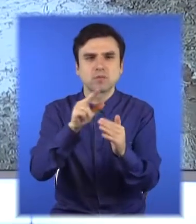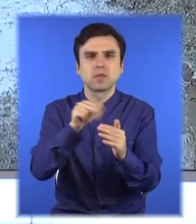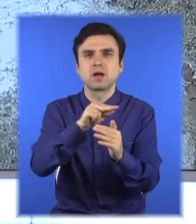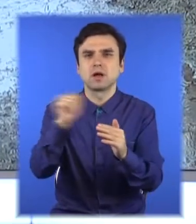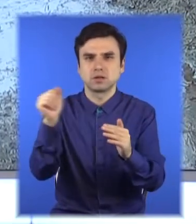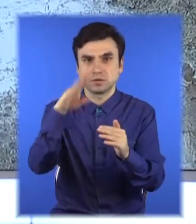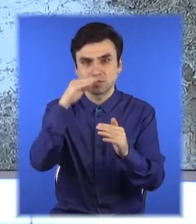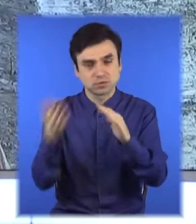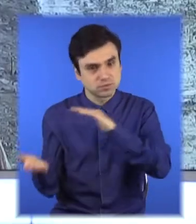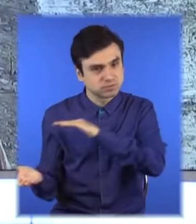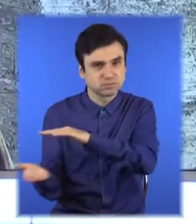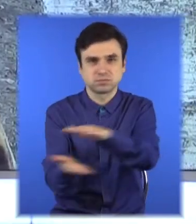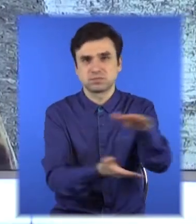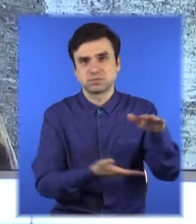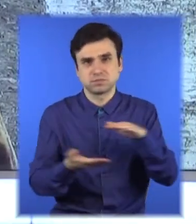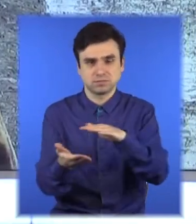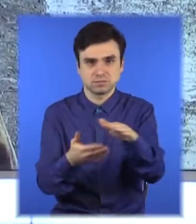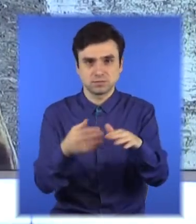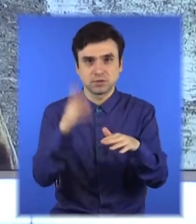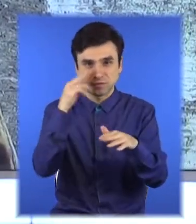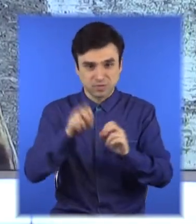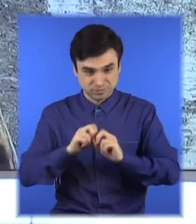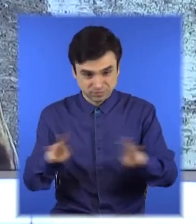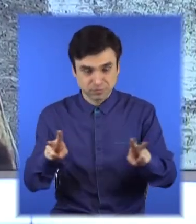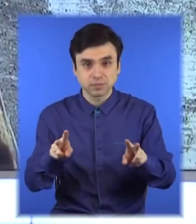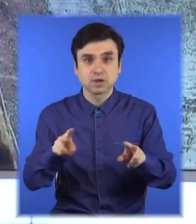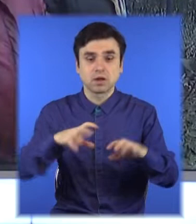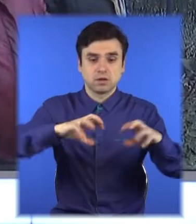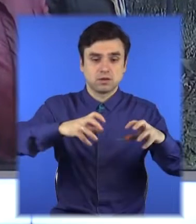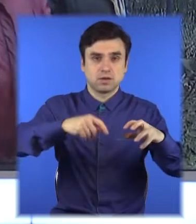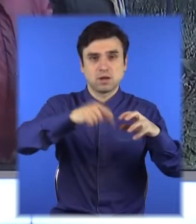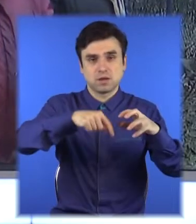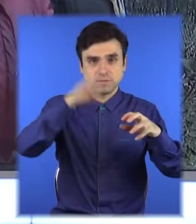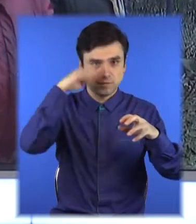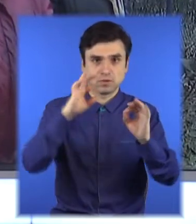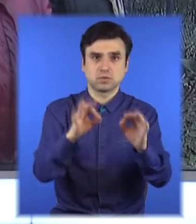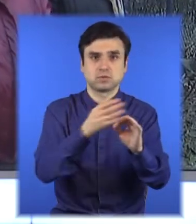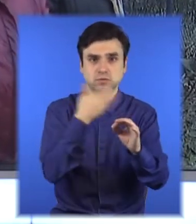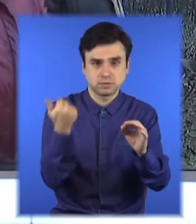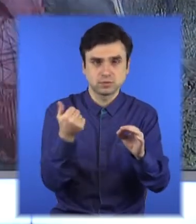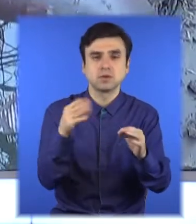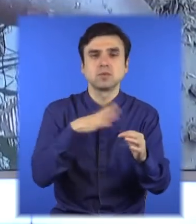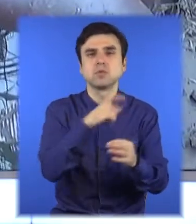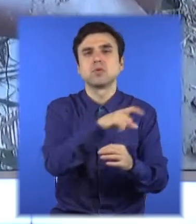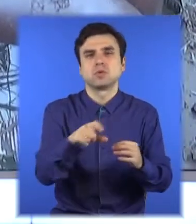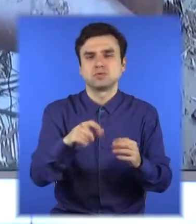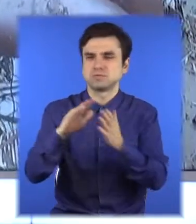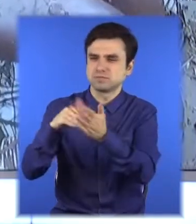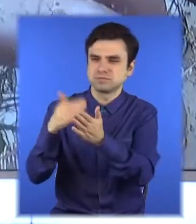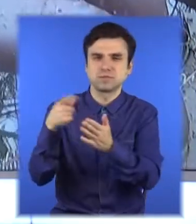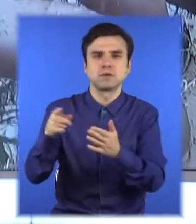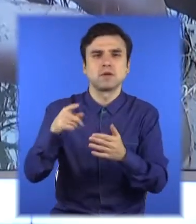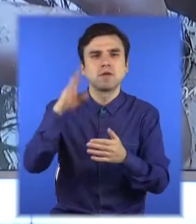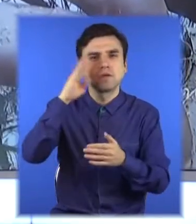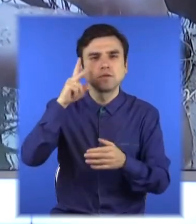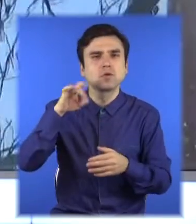розповідають місцеві. Через порив увесь дачний кооператив залишився без води. Люди викликали ремонтну бригаду у міськводоканалу, але